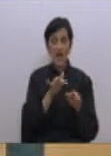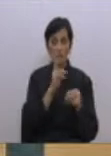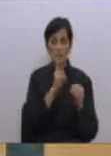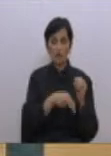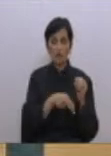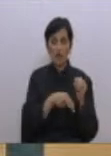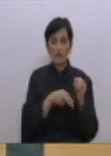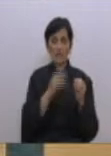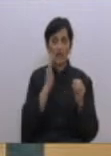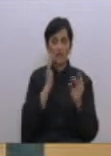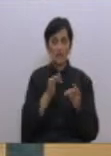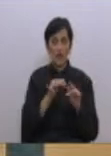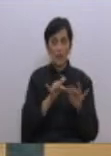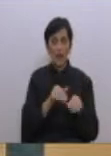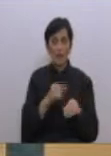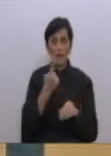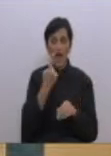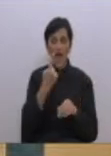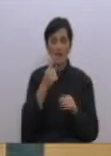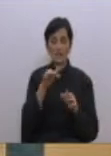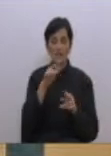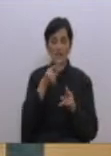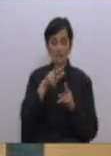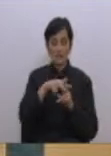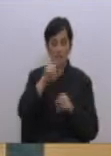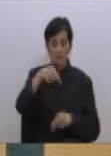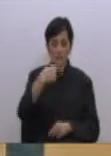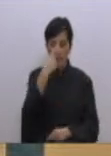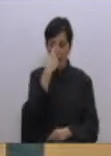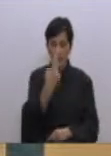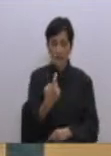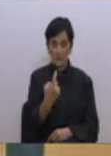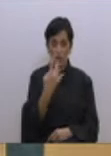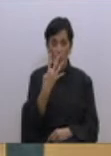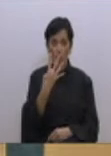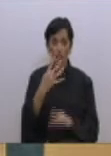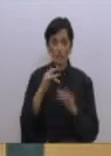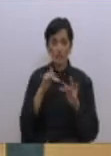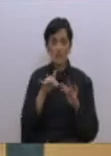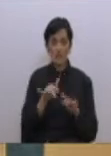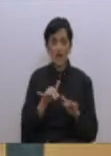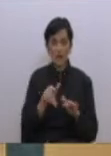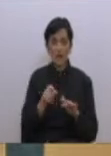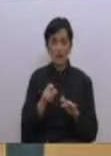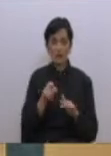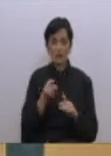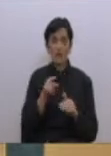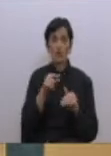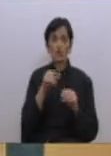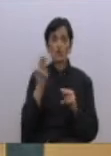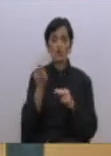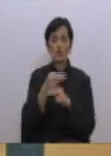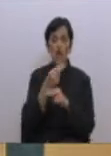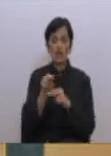სამართალდამცავება, 1 საქმეზე დაეკისრა გაფრთხილება, 4 საქმეზე ეცხადათ